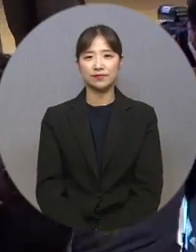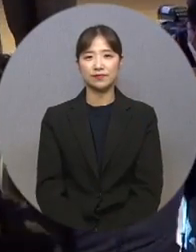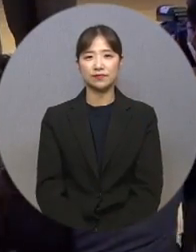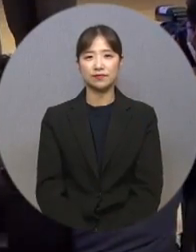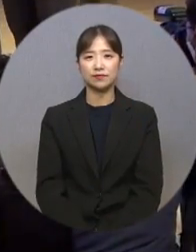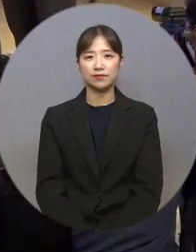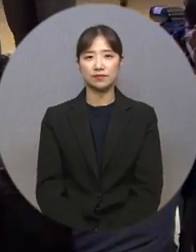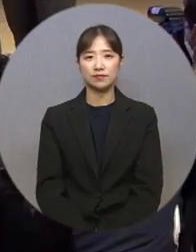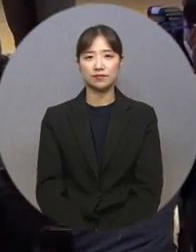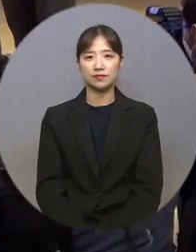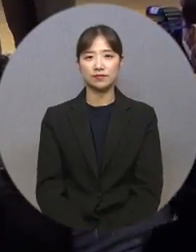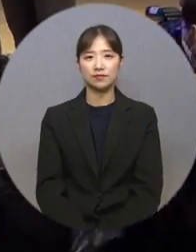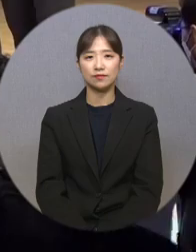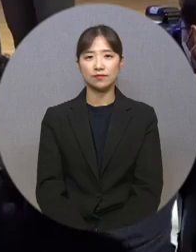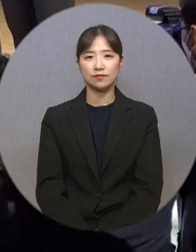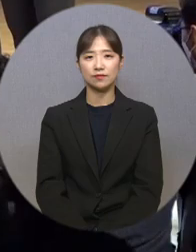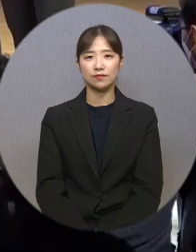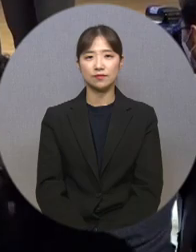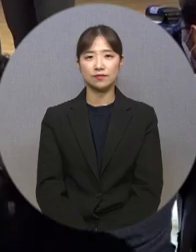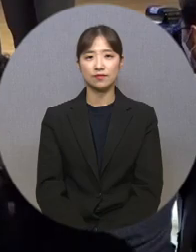김현주입니다.